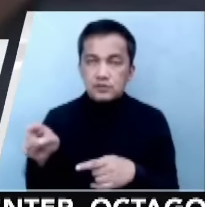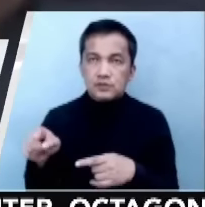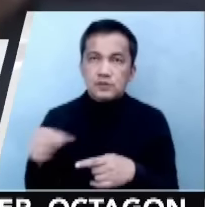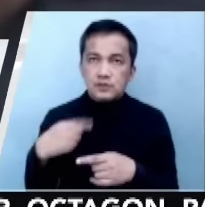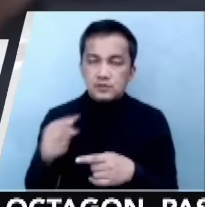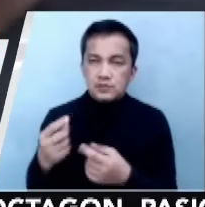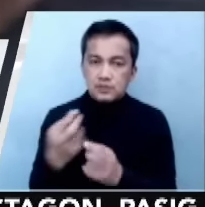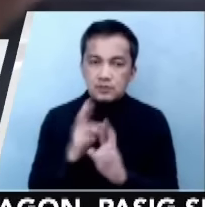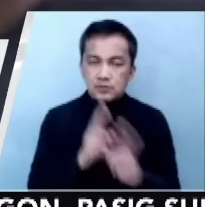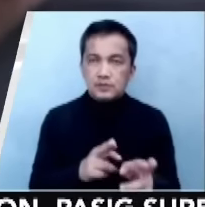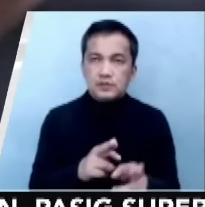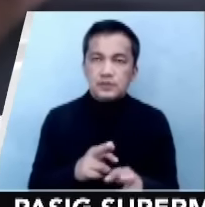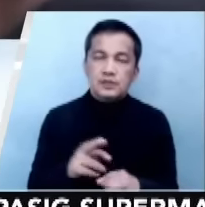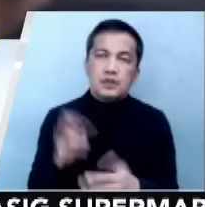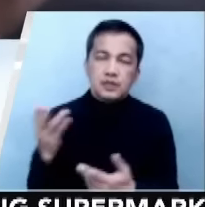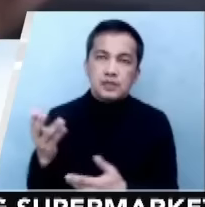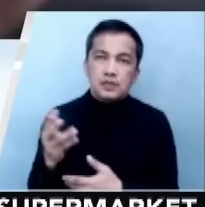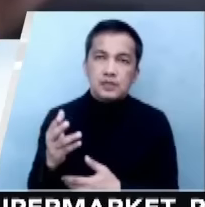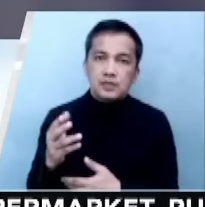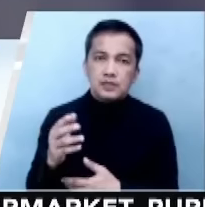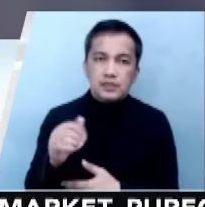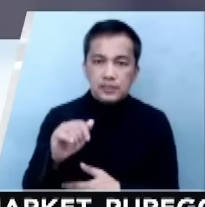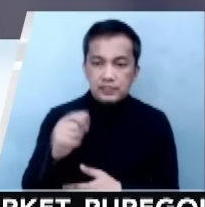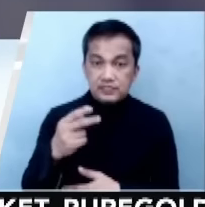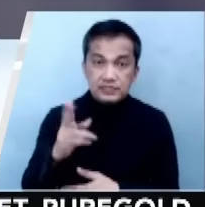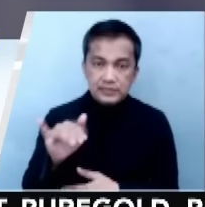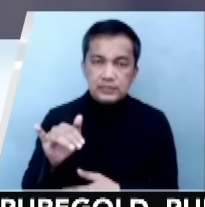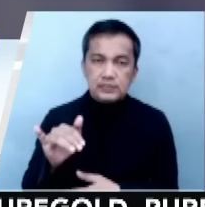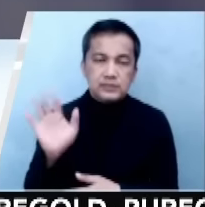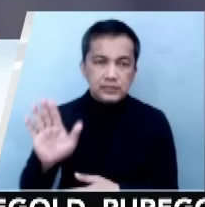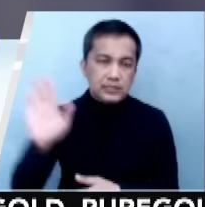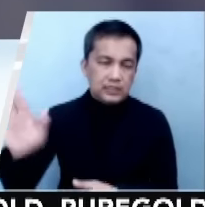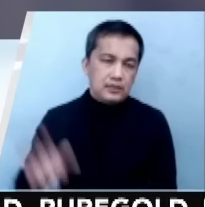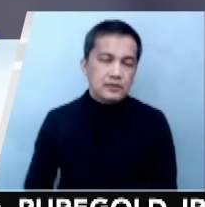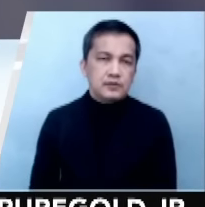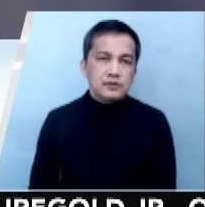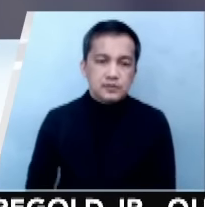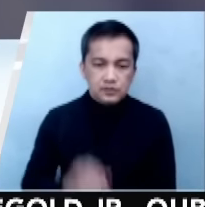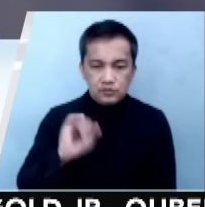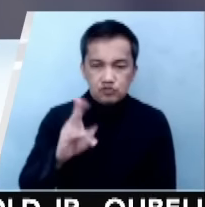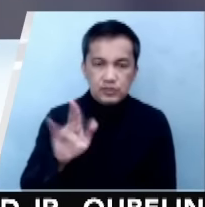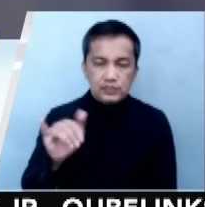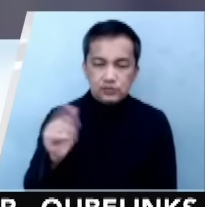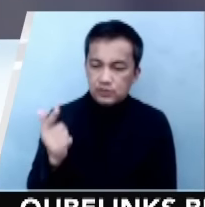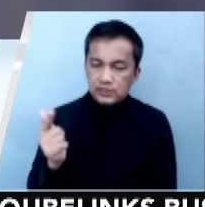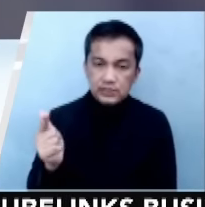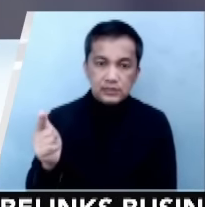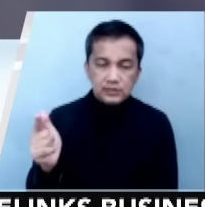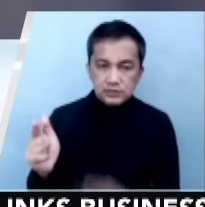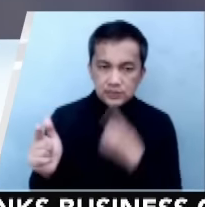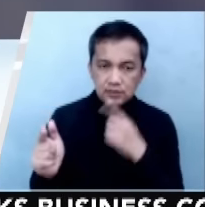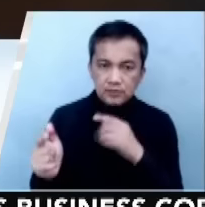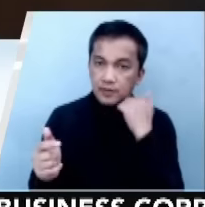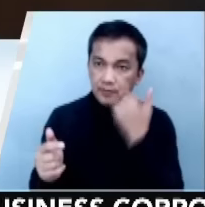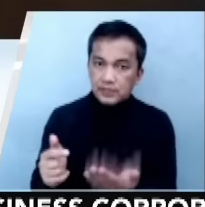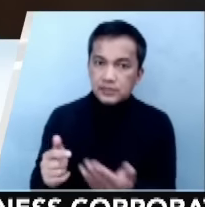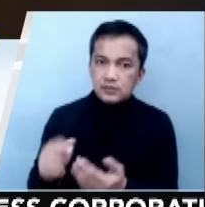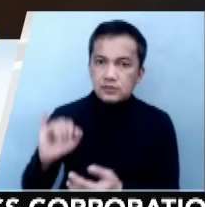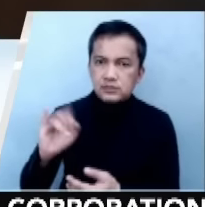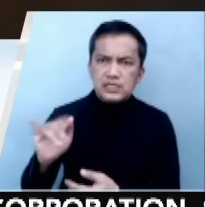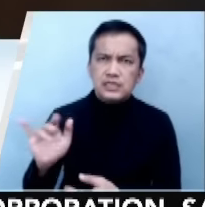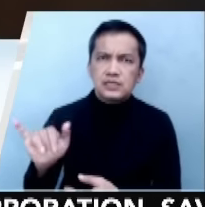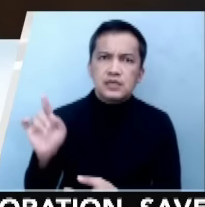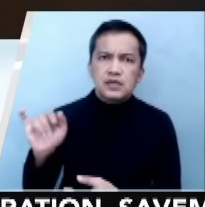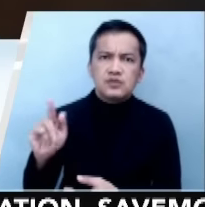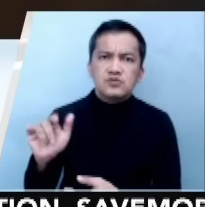yung si agency sa kanila. July 20, saka sinabing patay na si Jeline Arguzon dahil